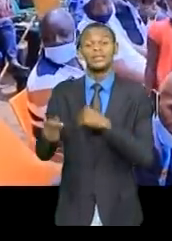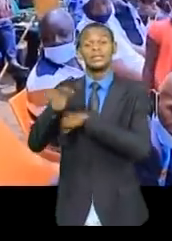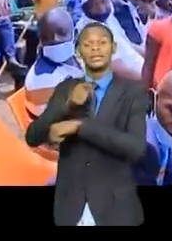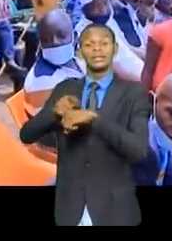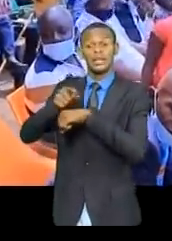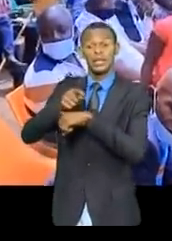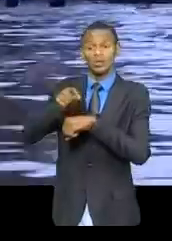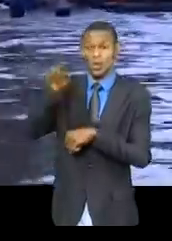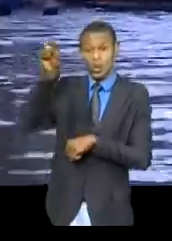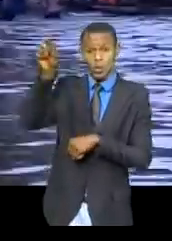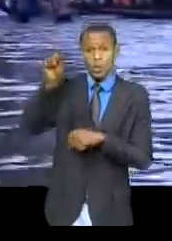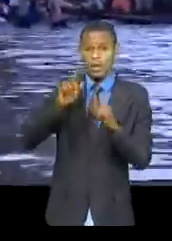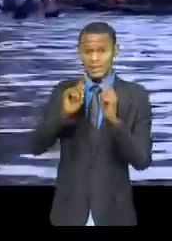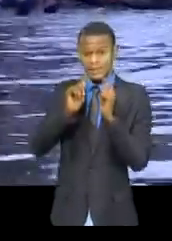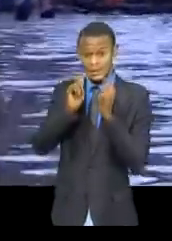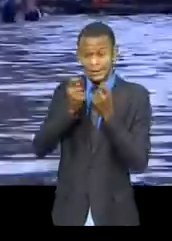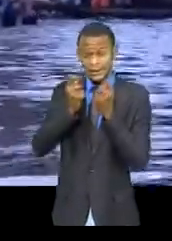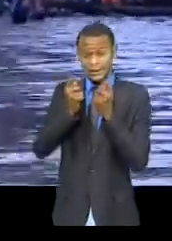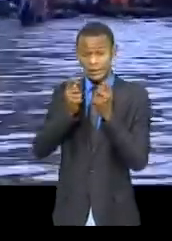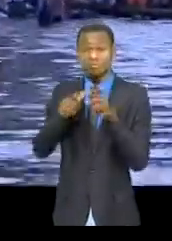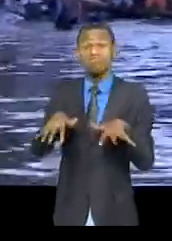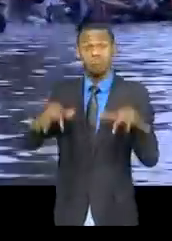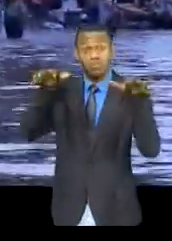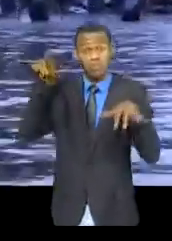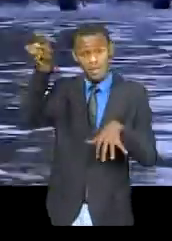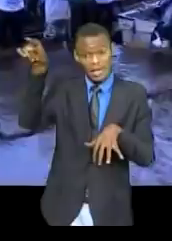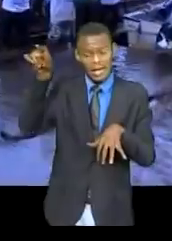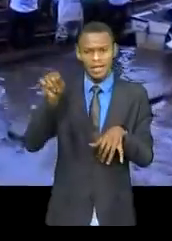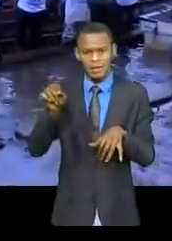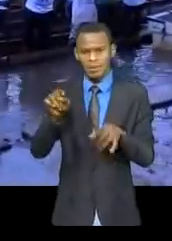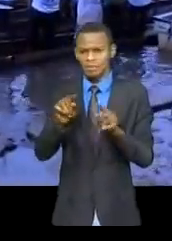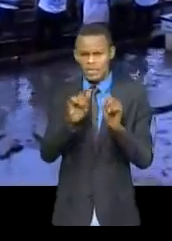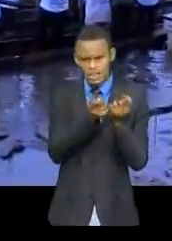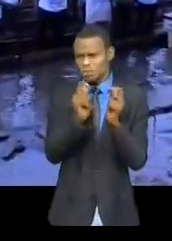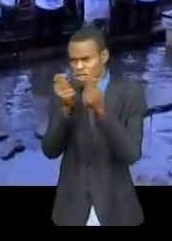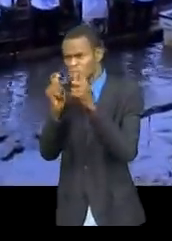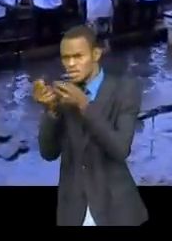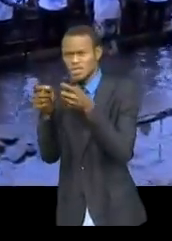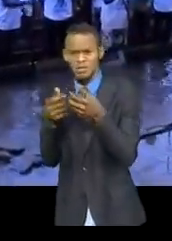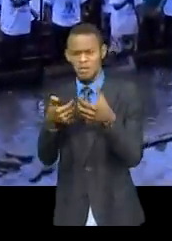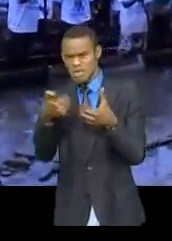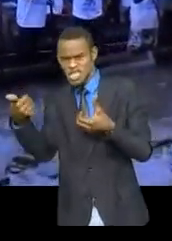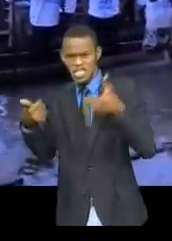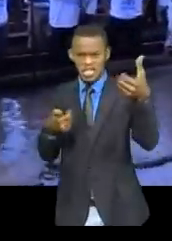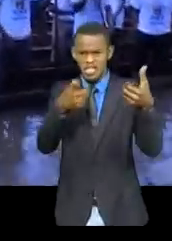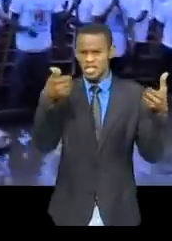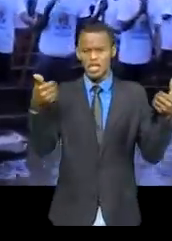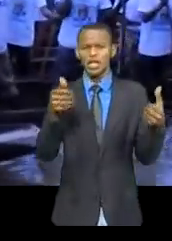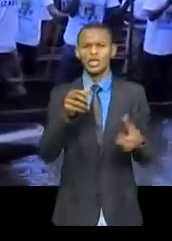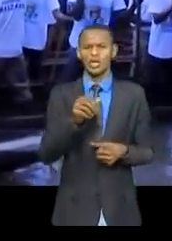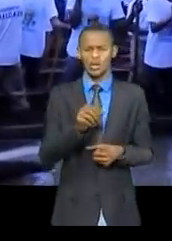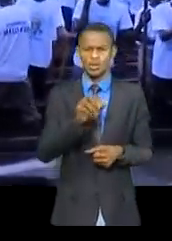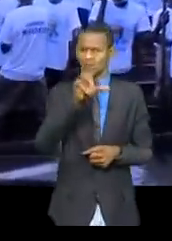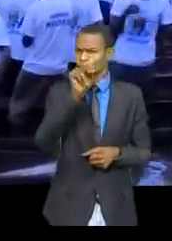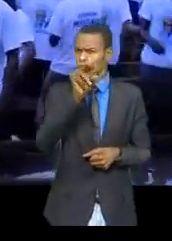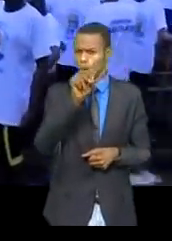principal tribut, à savoir les Balangam, les Damboué, les Basongolam et les Banguengelam, tous les éléments socioculturels